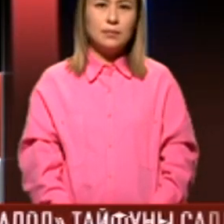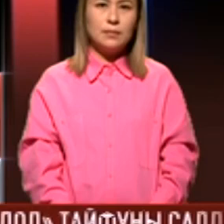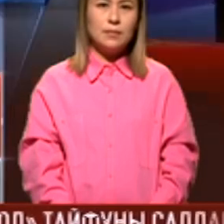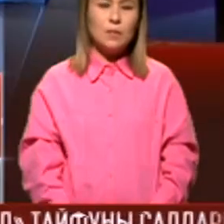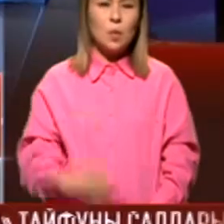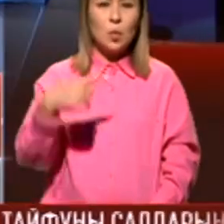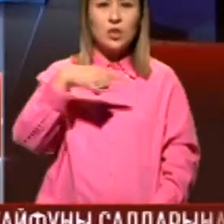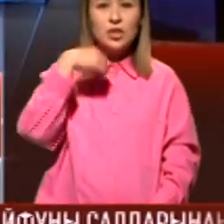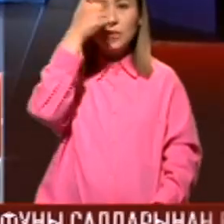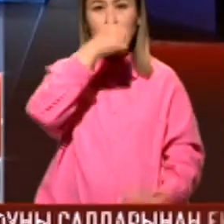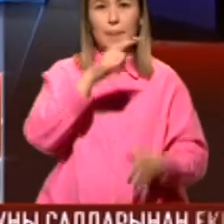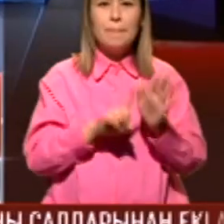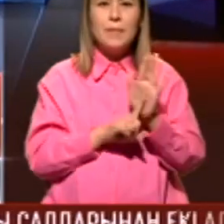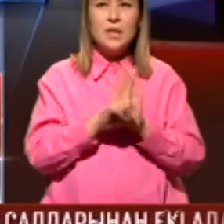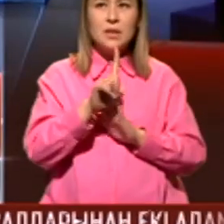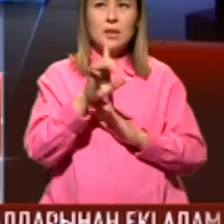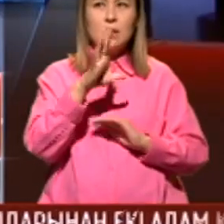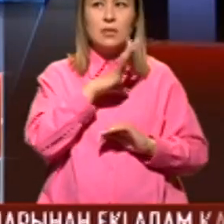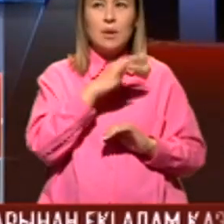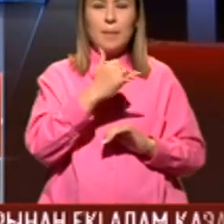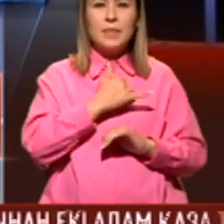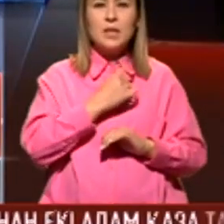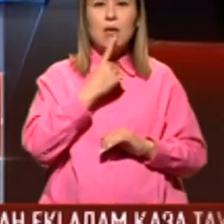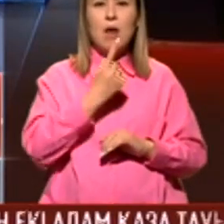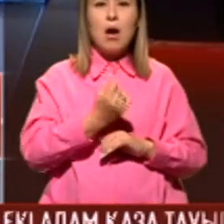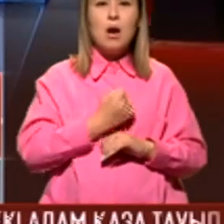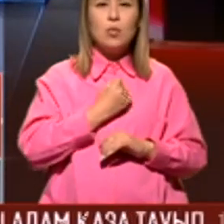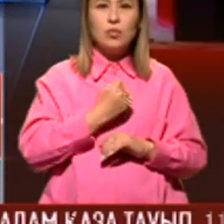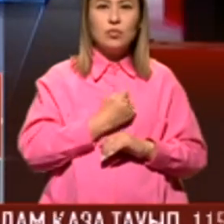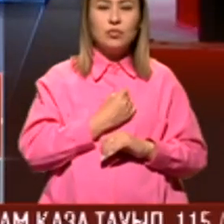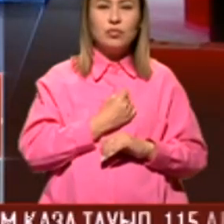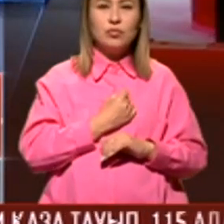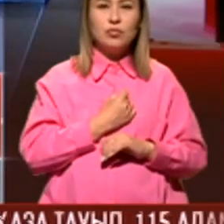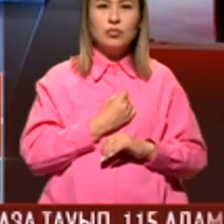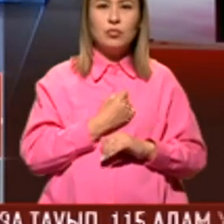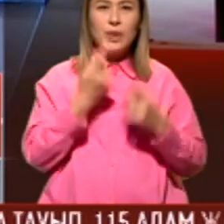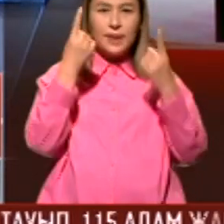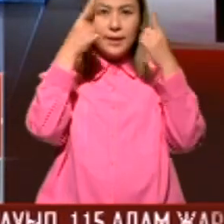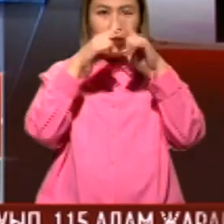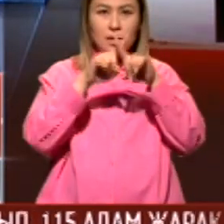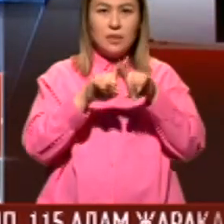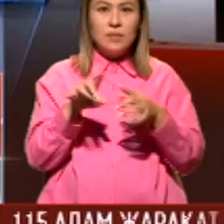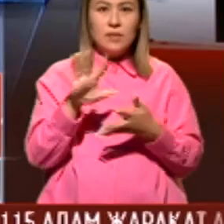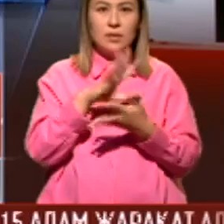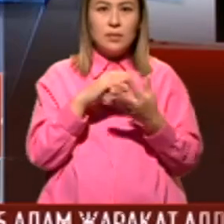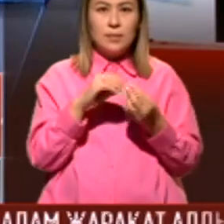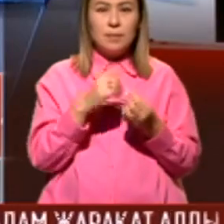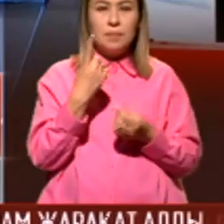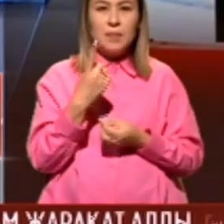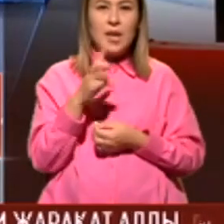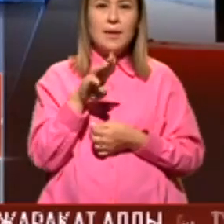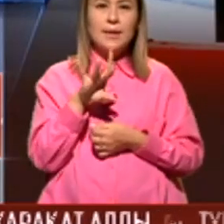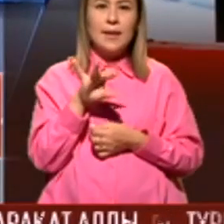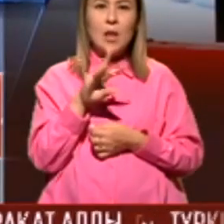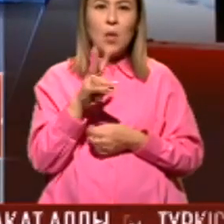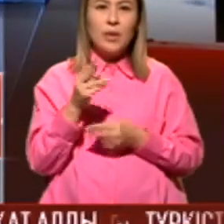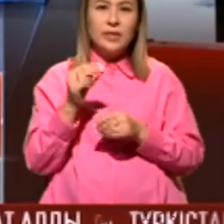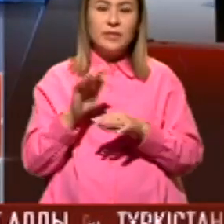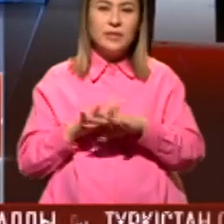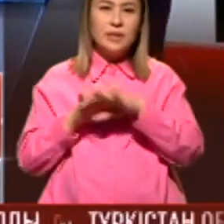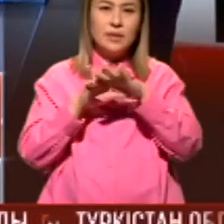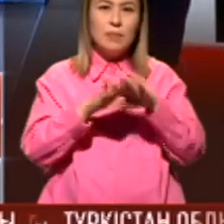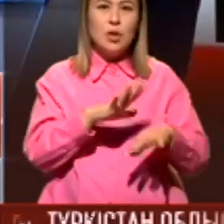Бұйылдан бастап осы біздің қарулы күштеріне жаңағыдай аталған елдердің 1 триллион ақша бөлінді. Былтырғымен салыстырған кезде